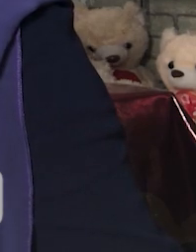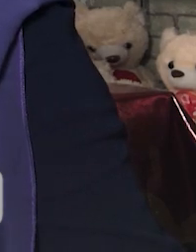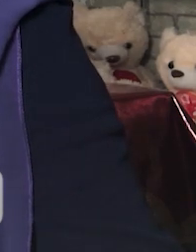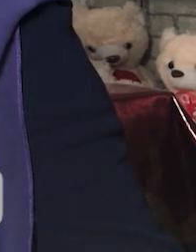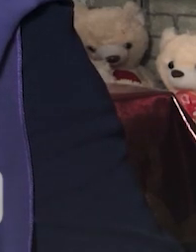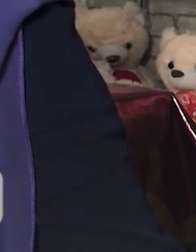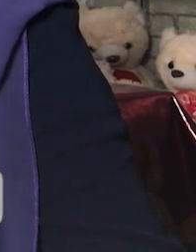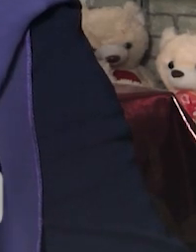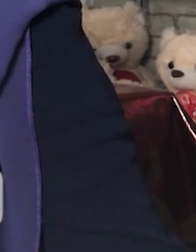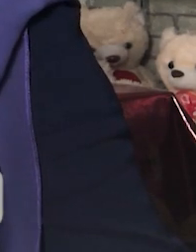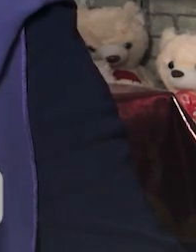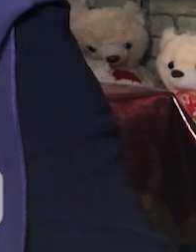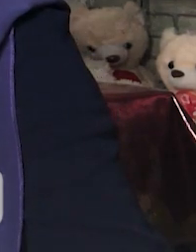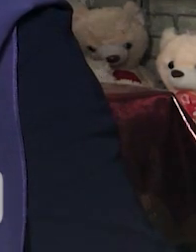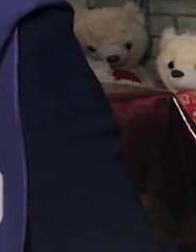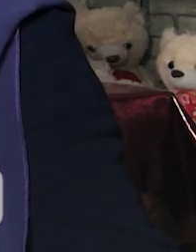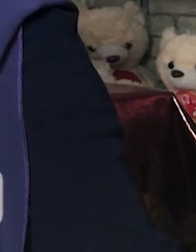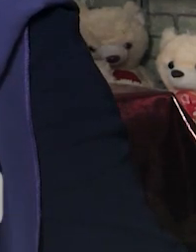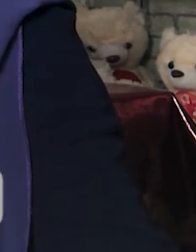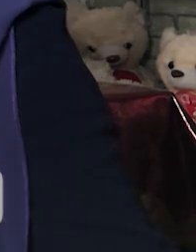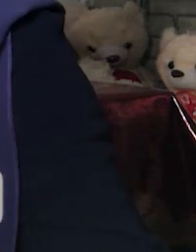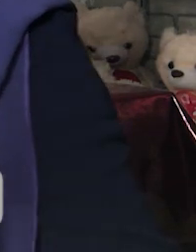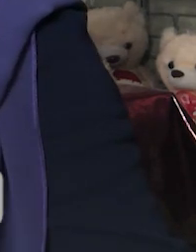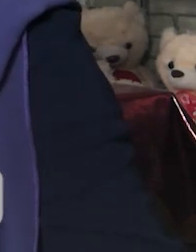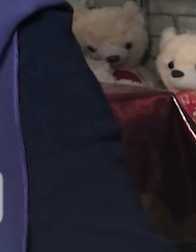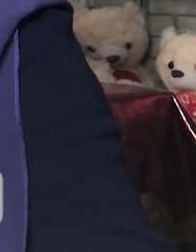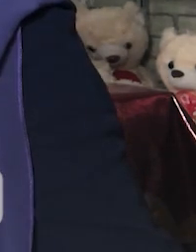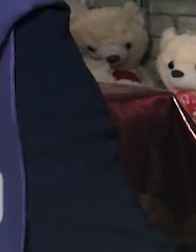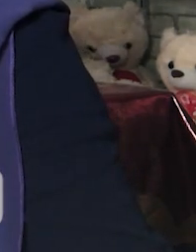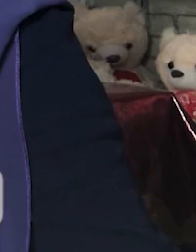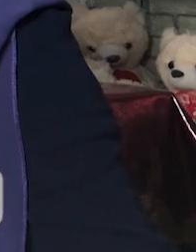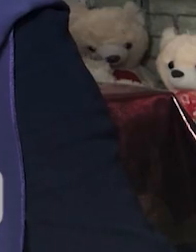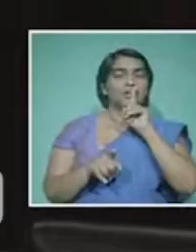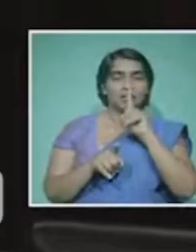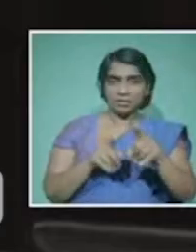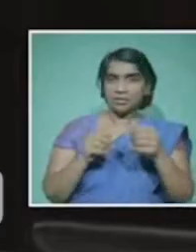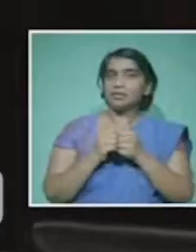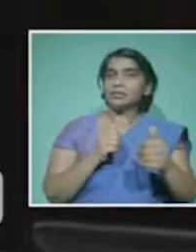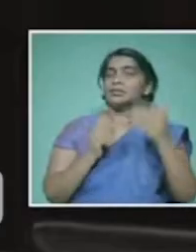அடுத்த வீக்குக்குள்ள நடக்கிற பார்த்துட்டு நீங்களே என்ன நடப்பீங்க உங்களுக்கு என்ன நடக்கும்னு உங்களுக்கே தெரியாதுன்ற மாதிரி பேசியிருந்தாங்க